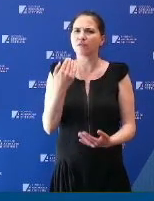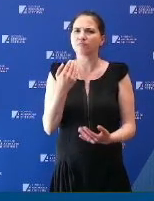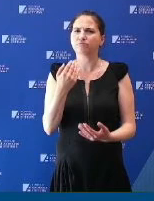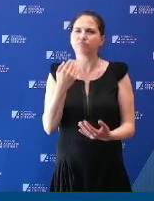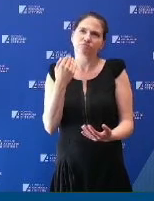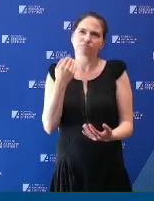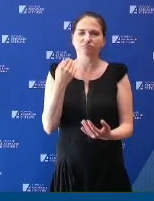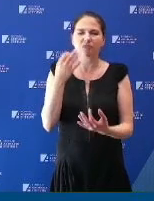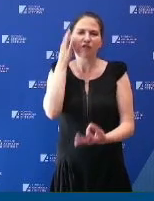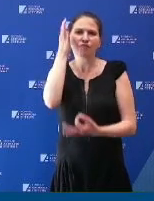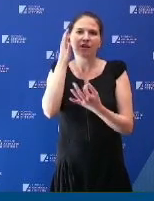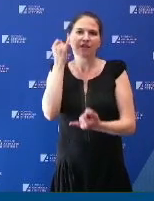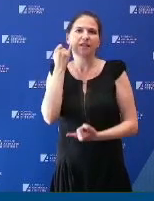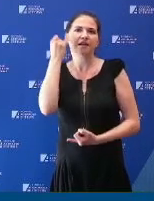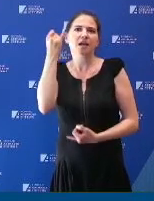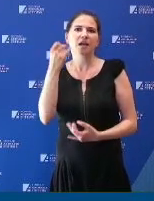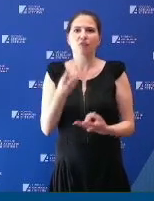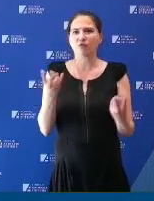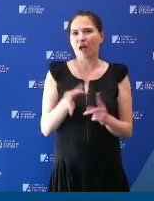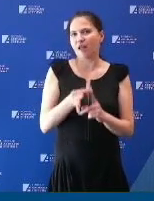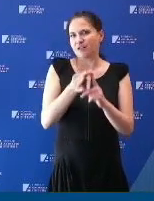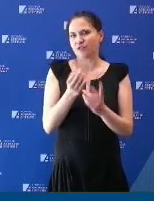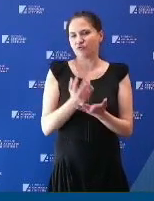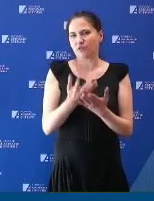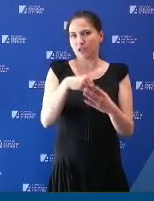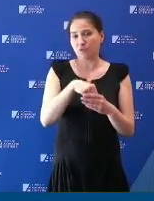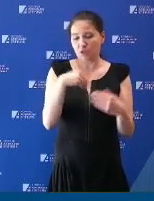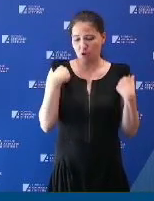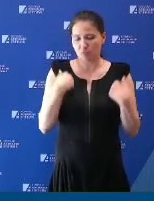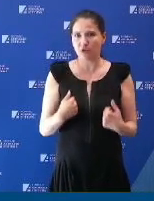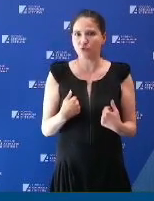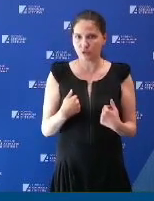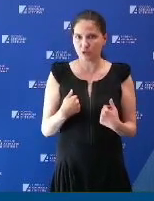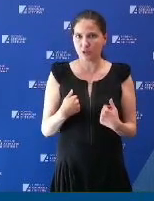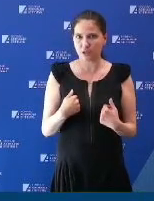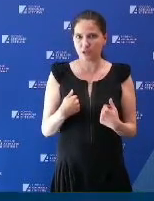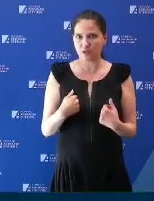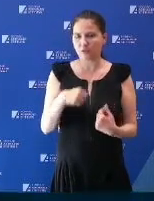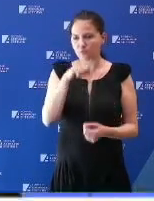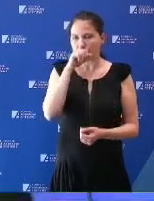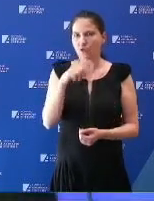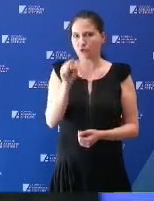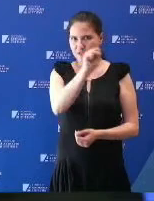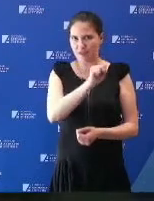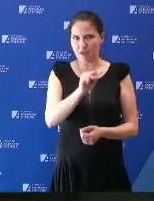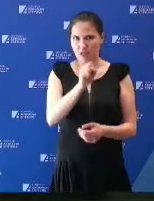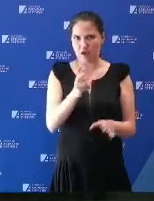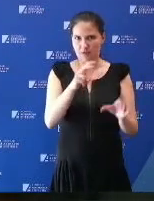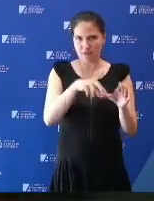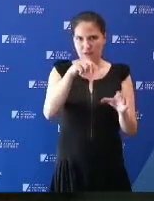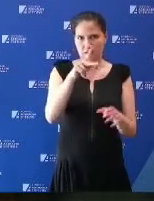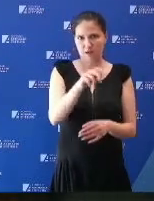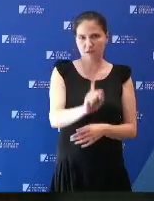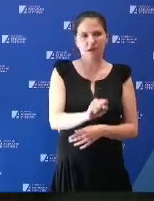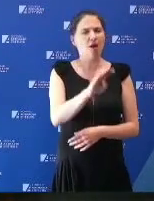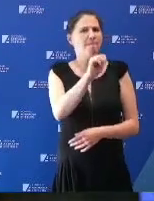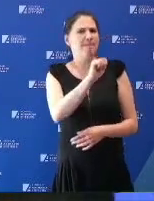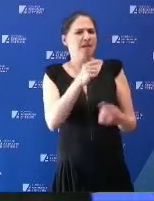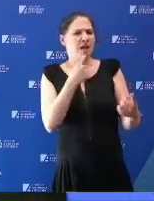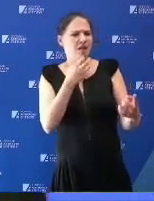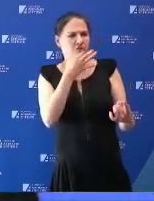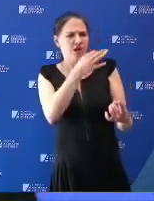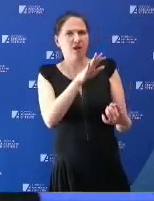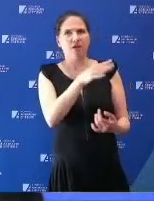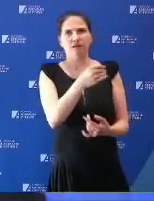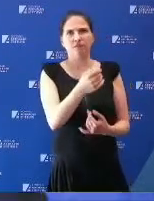und Ansätze mit dabei. Das ist auch etwas, was ich persönlich auf Seminaren der Konrad-Adenauer-Stiftung erlebt habe. Miguel, sag mal, welche Rolle spielte